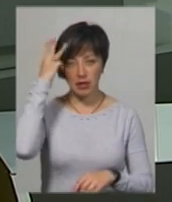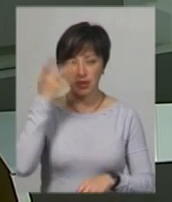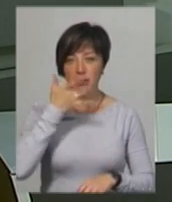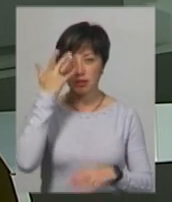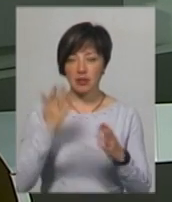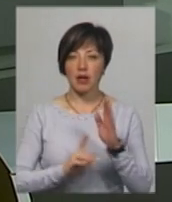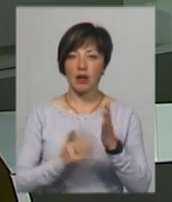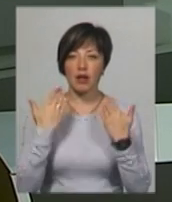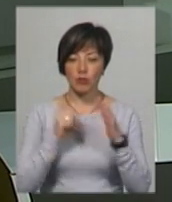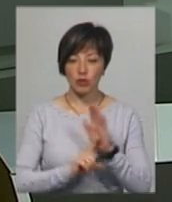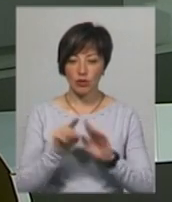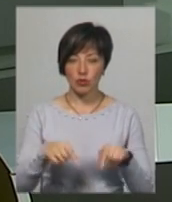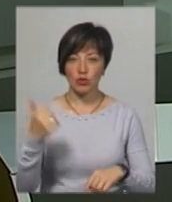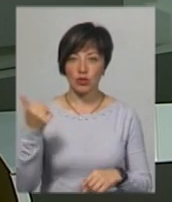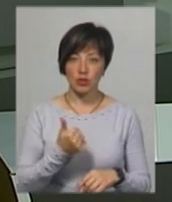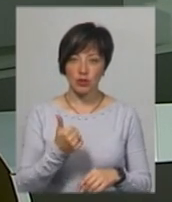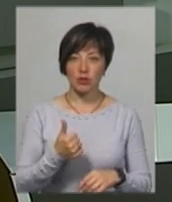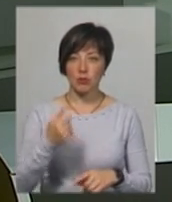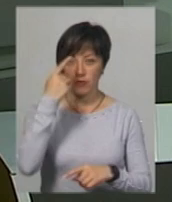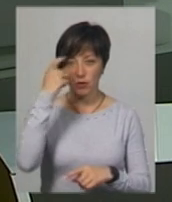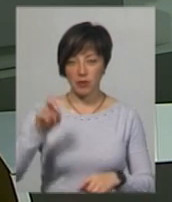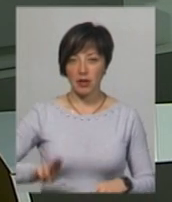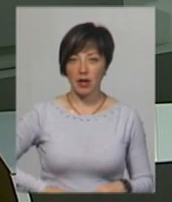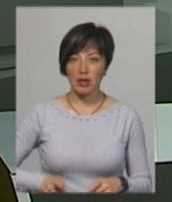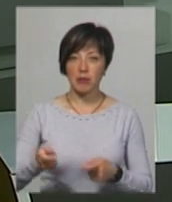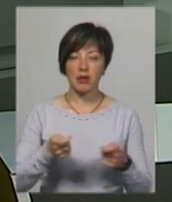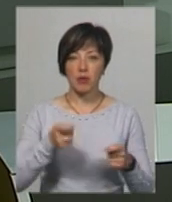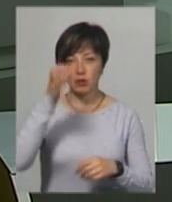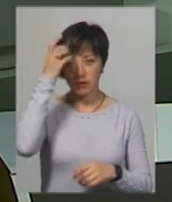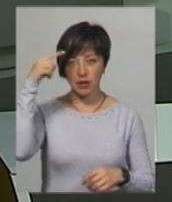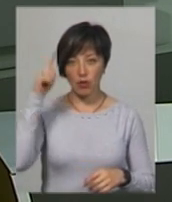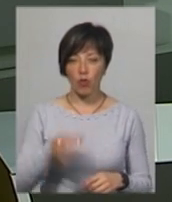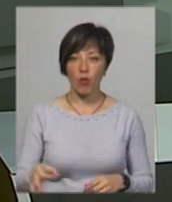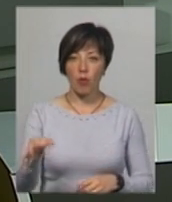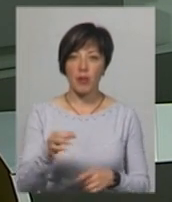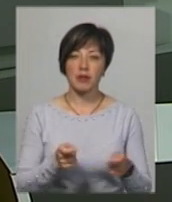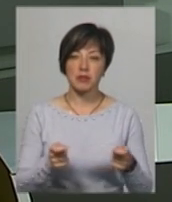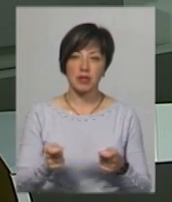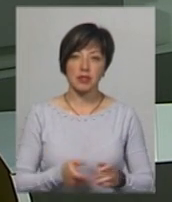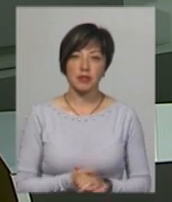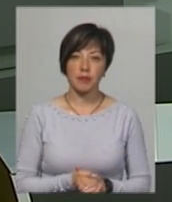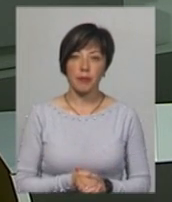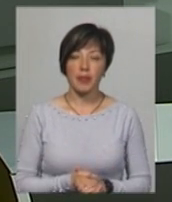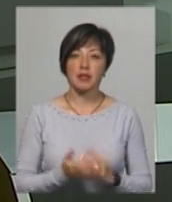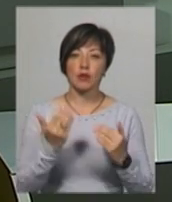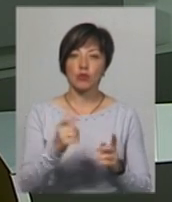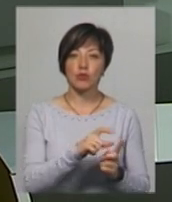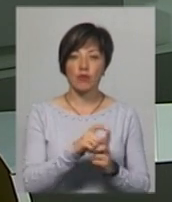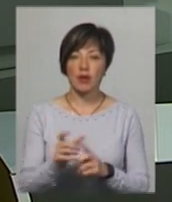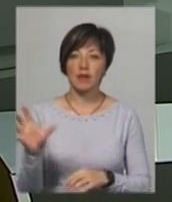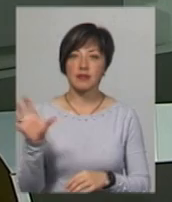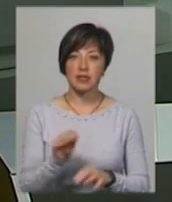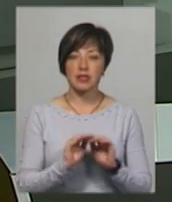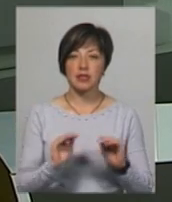канікули стартують цього тижня. Про це повідомив директор департаменту освіти і науки облдержадміністрації Олег Фасоля. За його словами, для